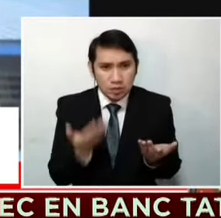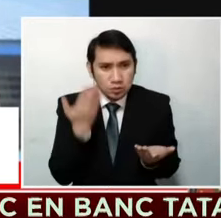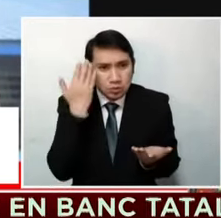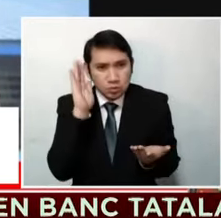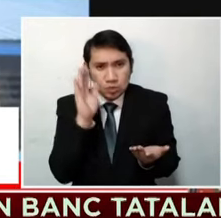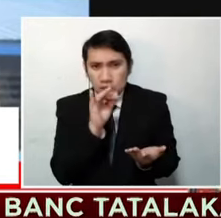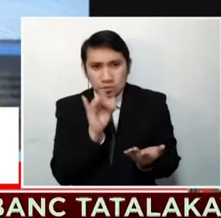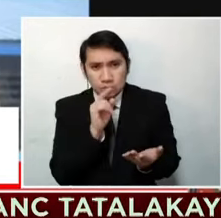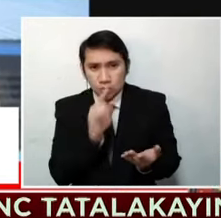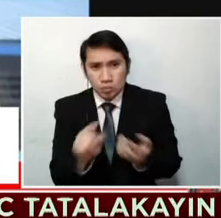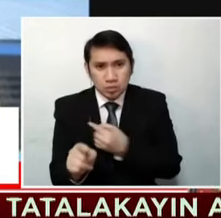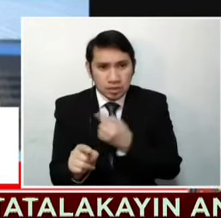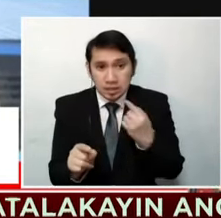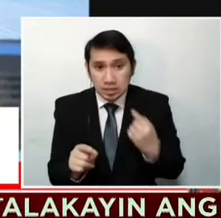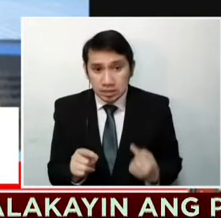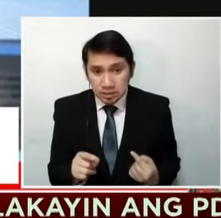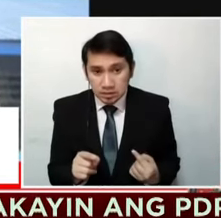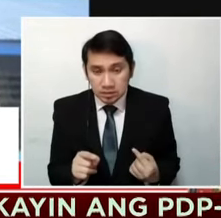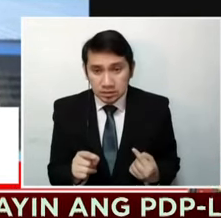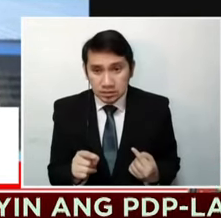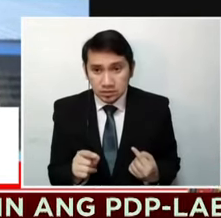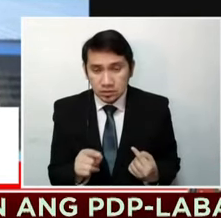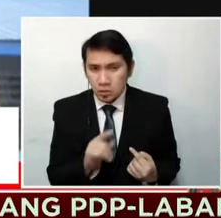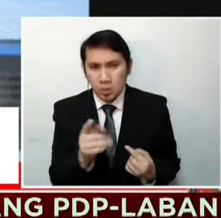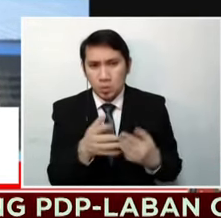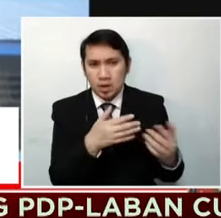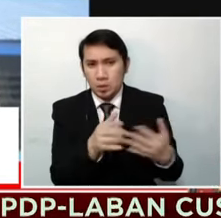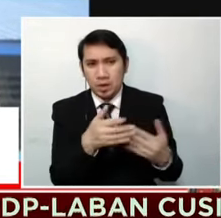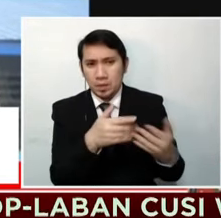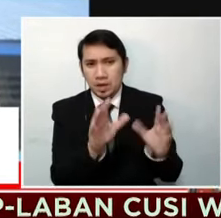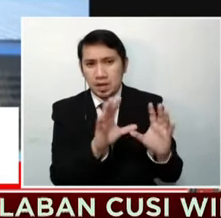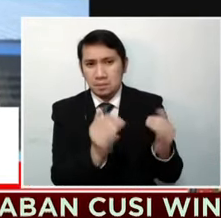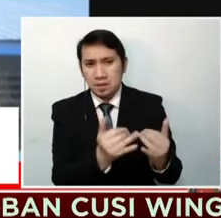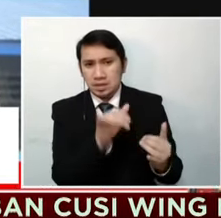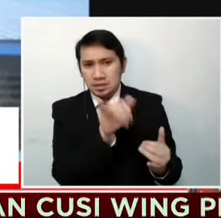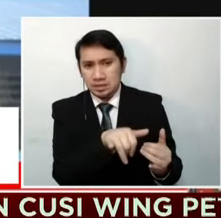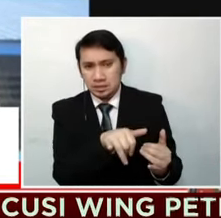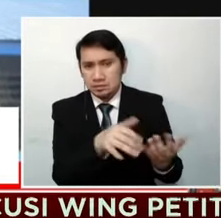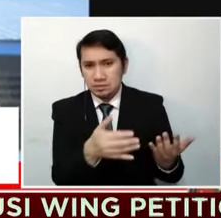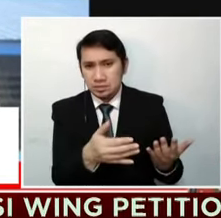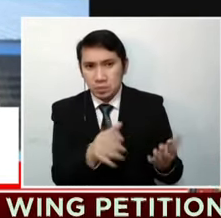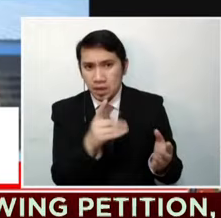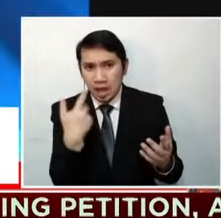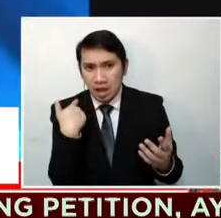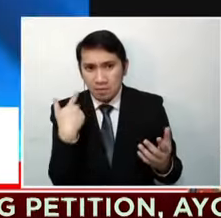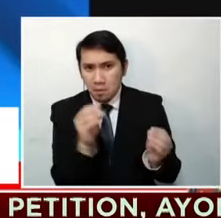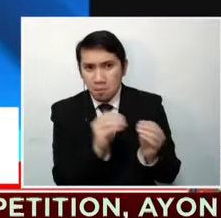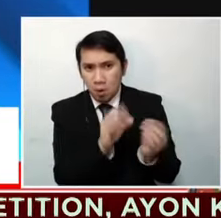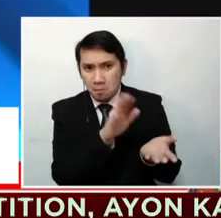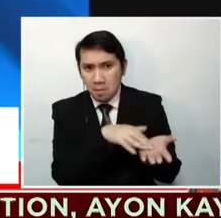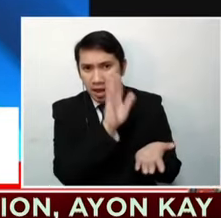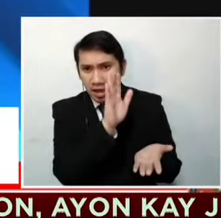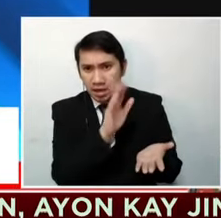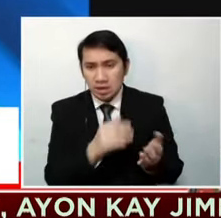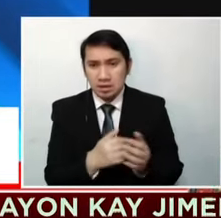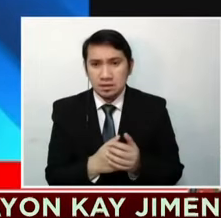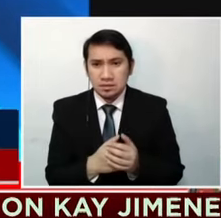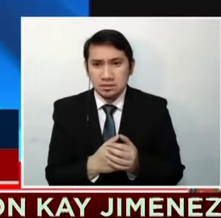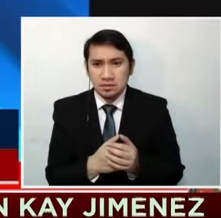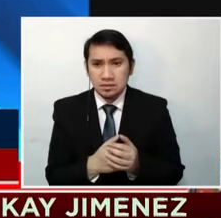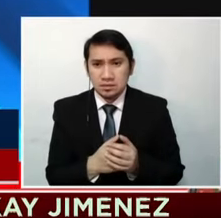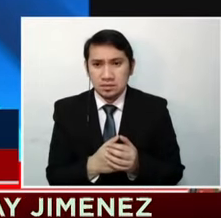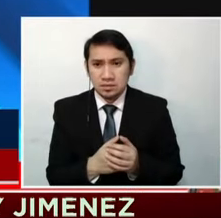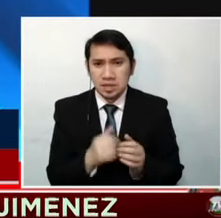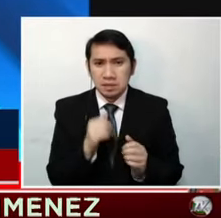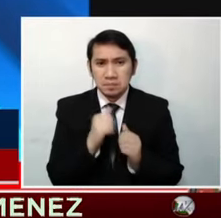hindi, what company it is, na at those prices, double the prices. Parang merong nagdidribble